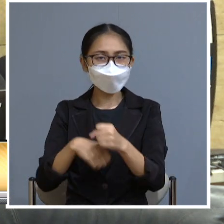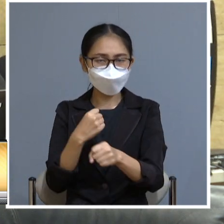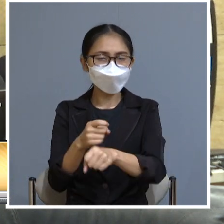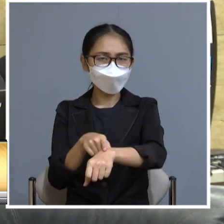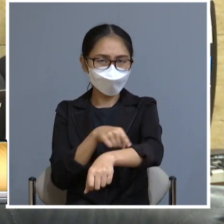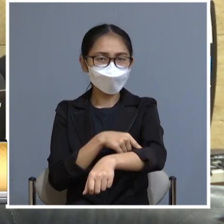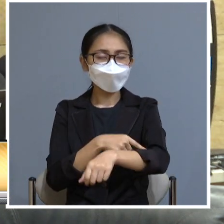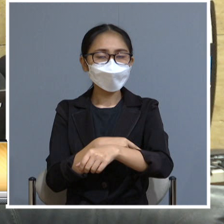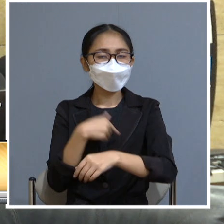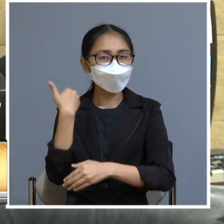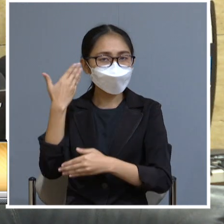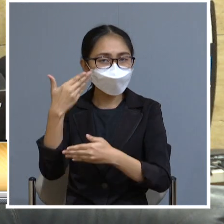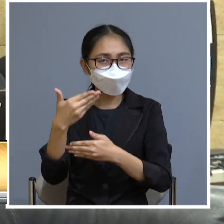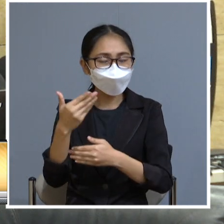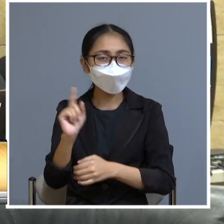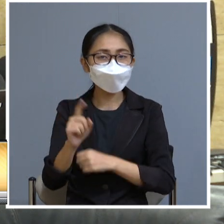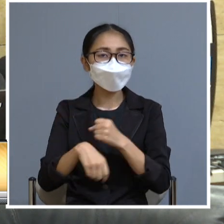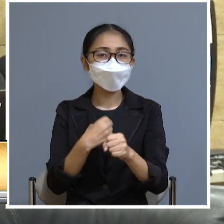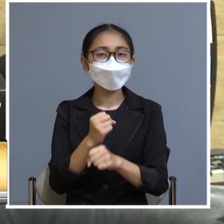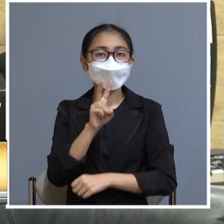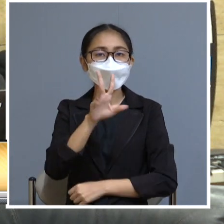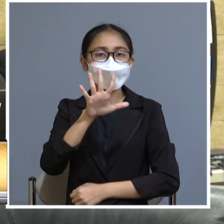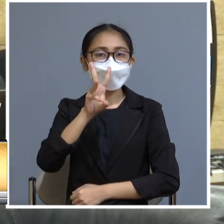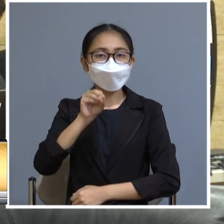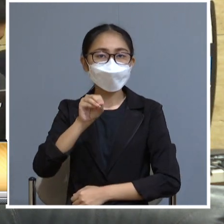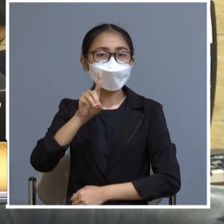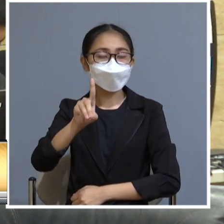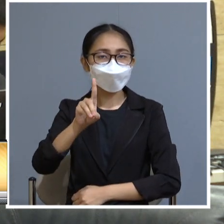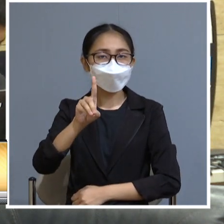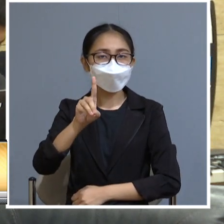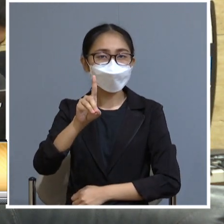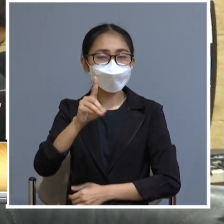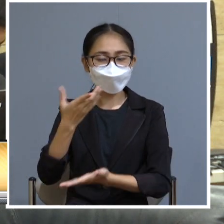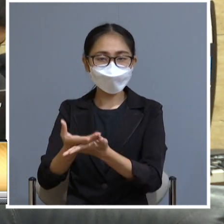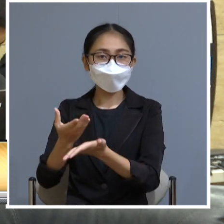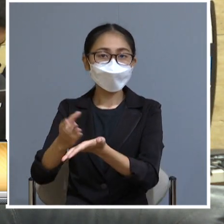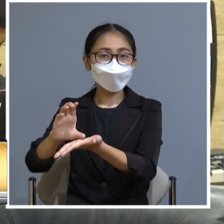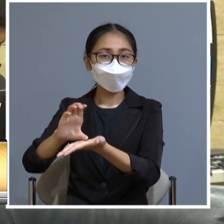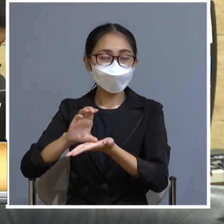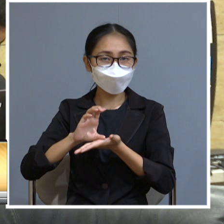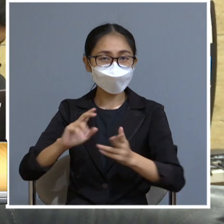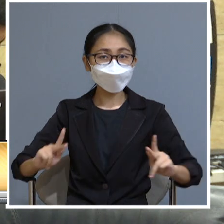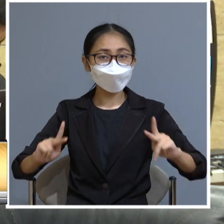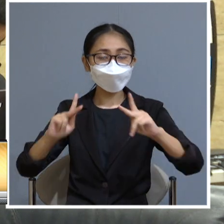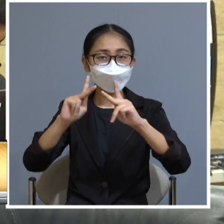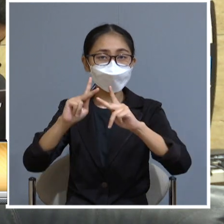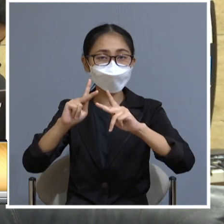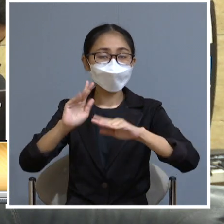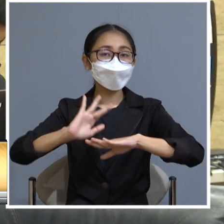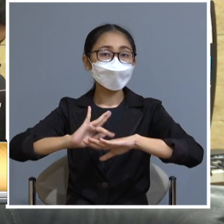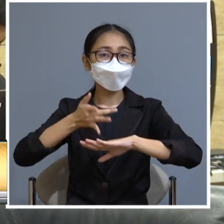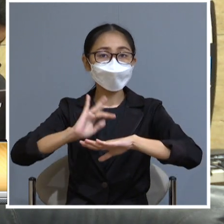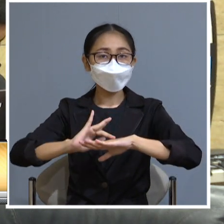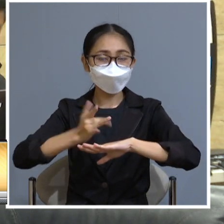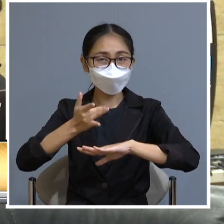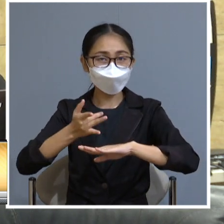จนกระทั่งปี 2561ได้รบงประมาณจากะช swings สมชาและสงเย็ล้อม